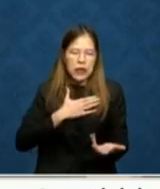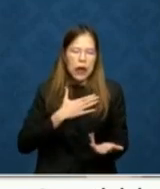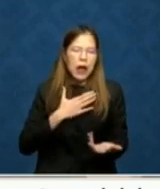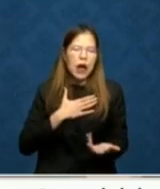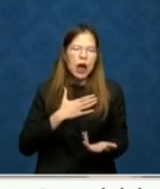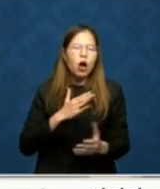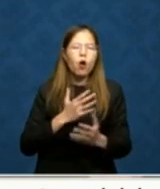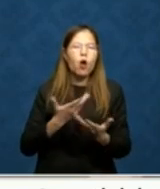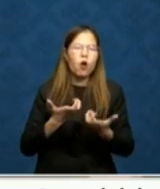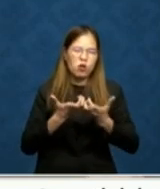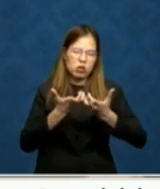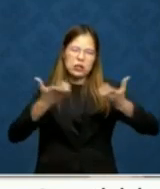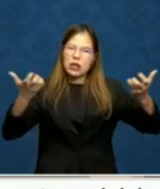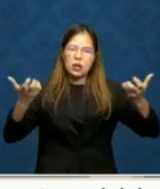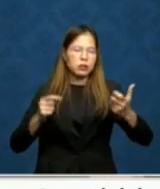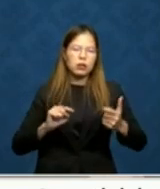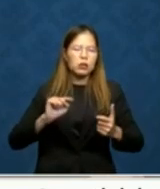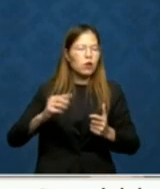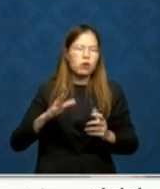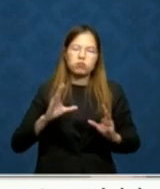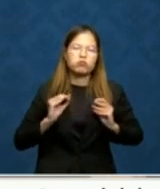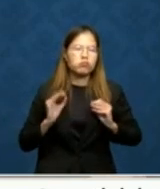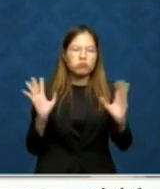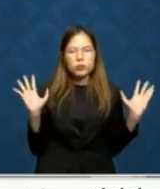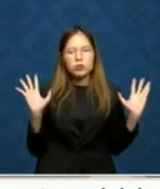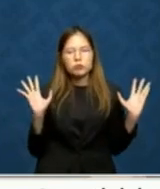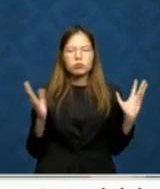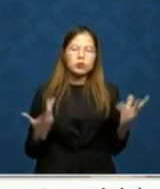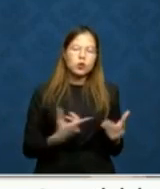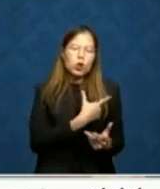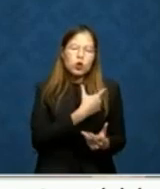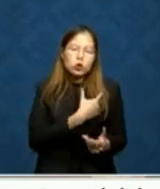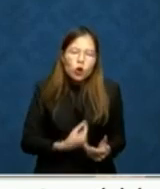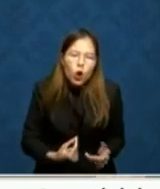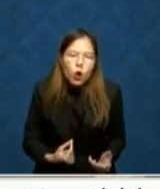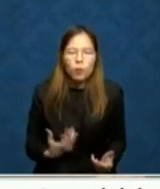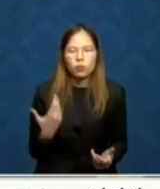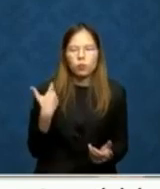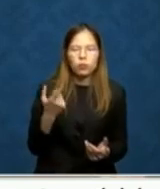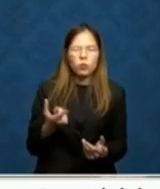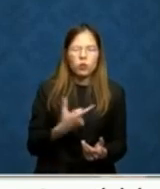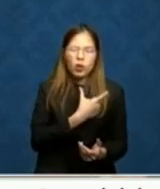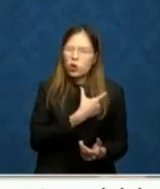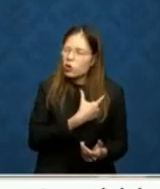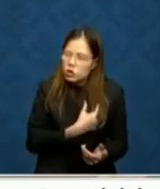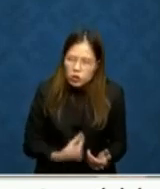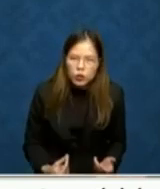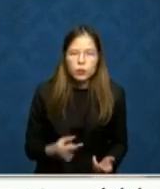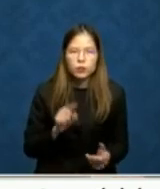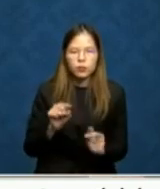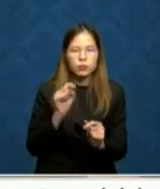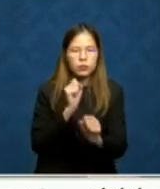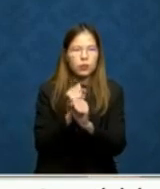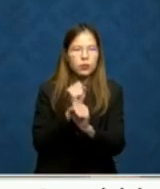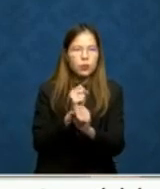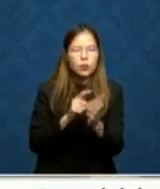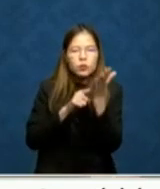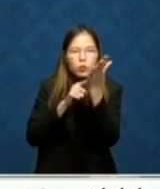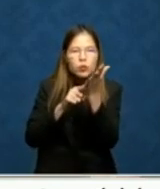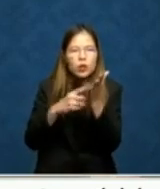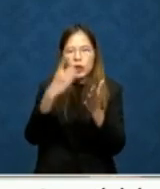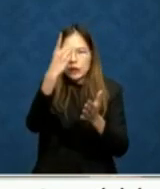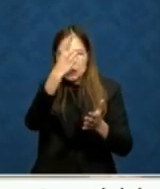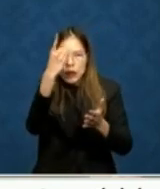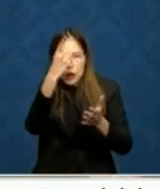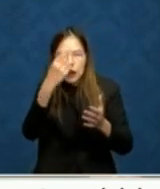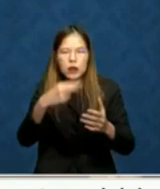ความสัมพันธ์แต่อีกฝ่ายหนึ่งไม่ยอมหรือว่าการชื่นชอบบุคคลใดบุคคลหนึ่งจนถึงการคลั่งไคล้หลงไหลนะคะยกตัวอย่างเช่นนักแสดงหรือว่